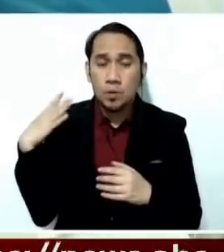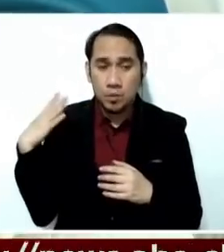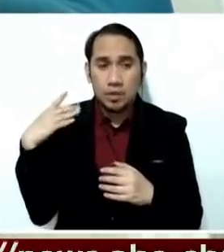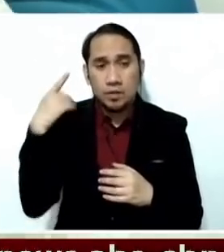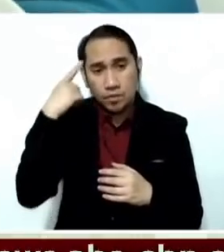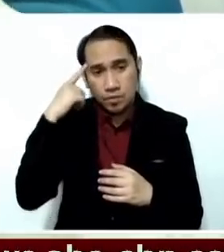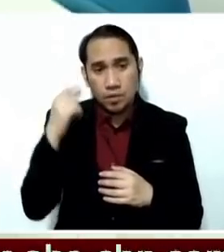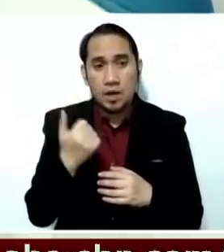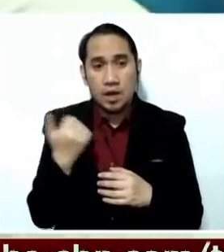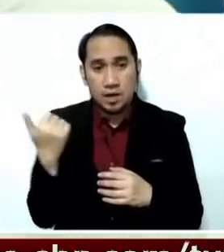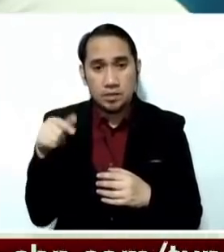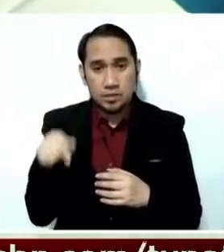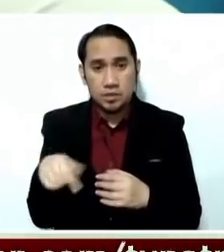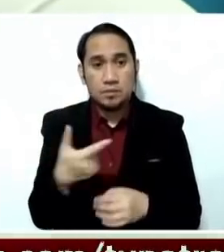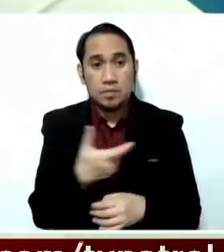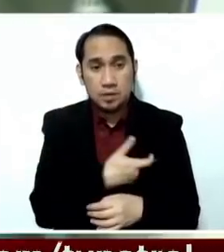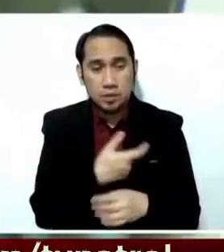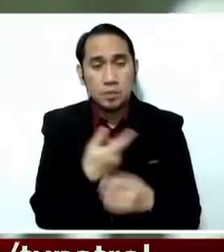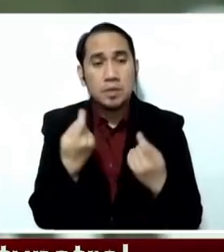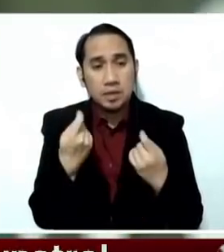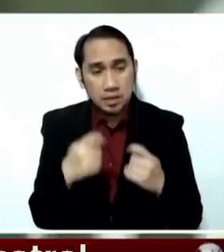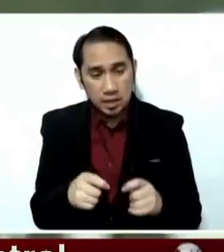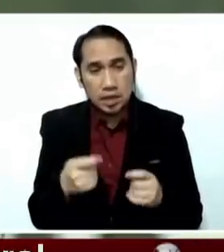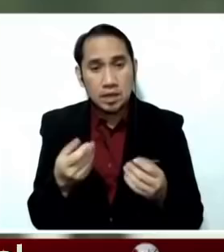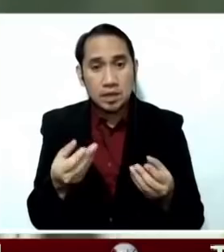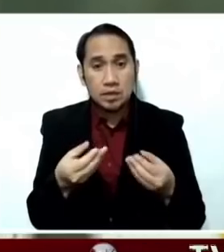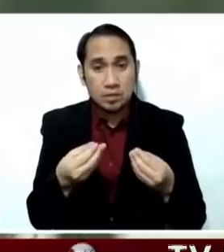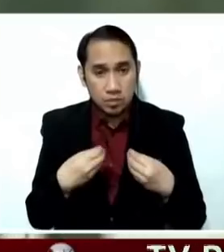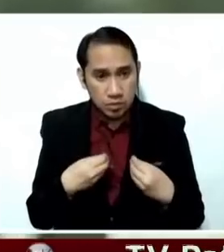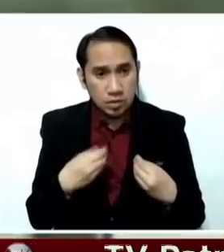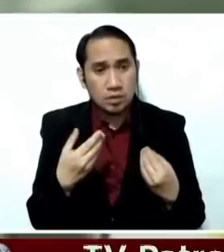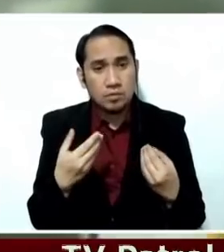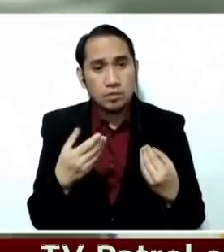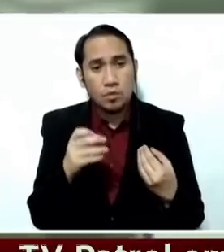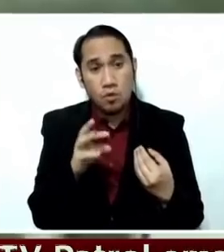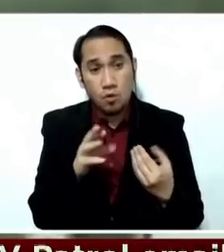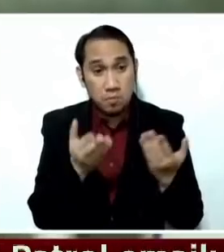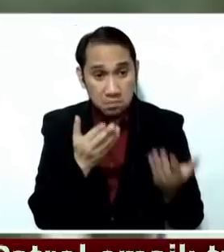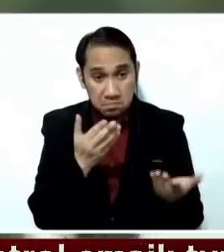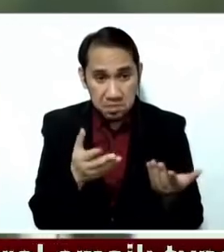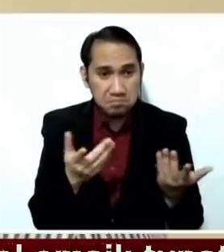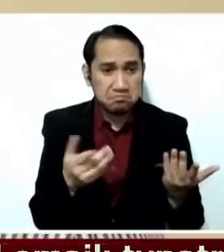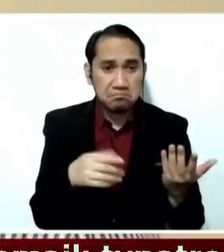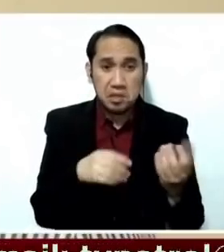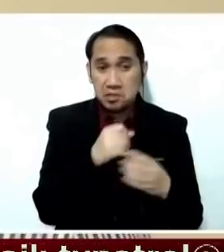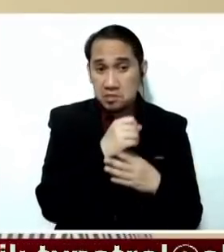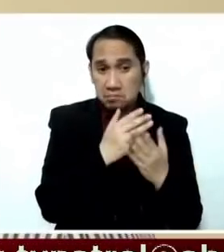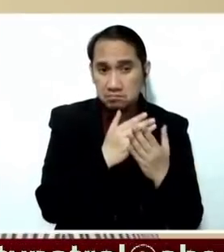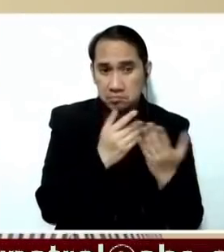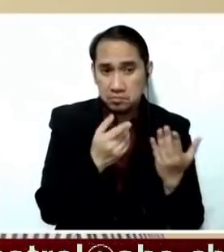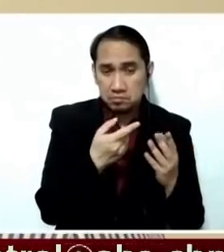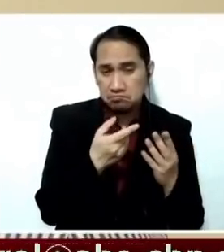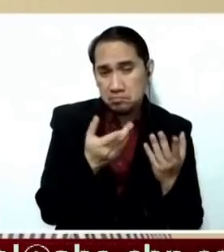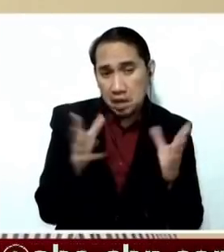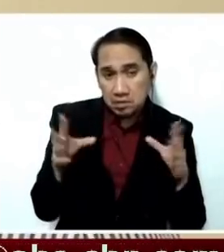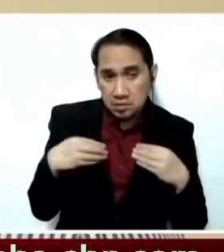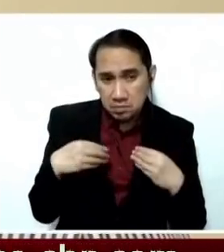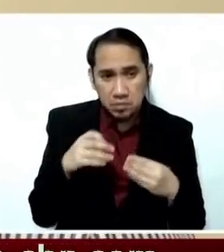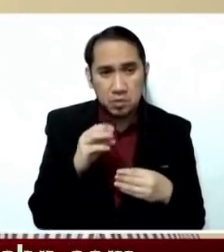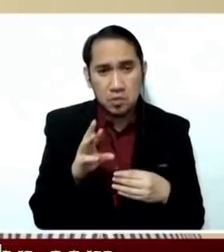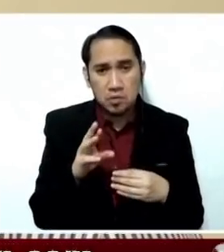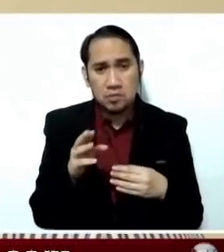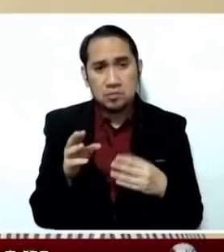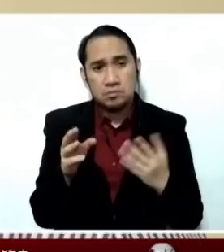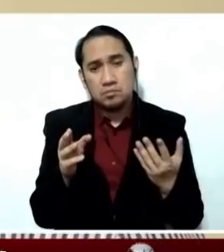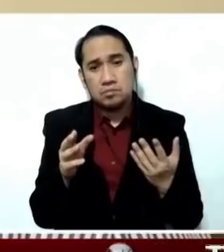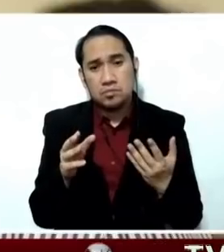itong i-offer ngayon. Depende kung tatangkilikin yan ng mga A1, tomorrow, ngayon kung kukunti lang yan, move